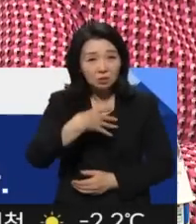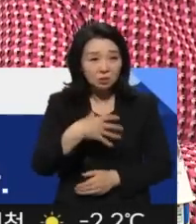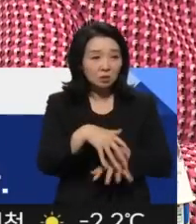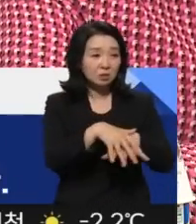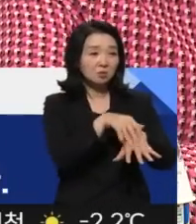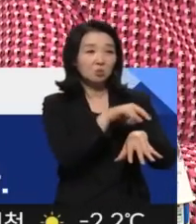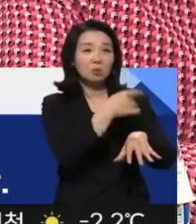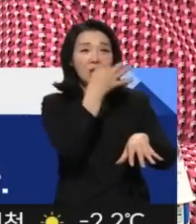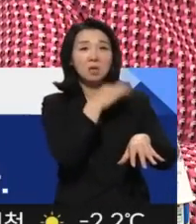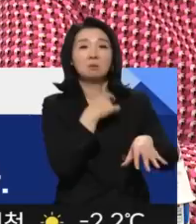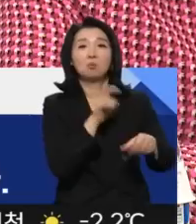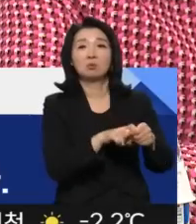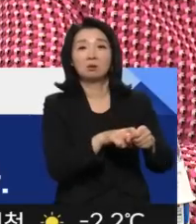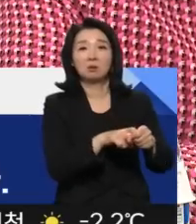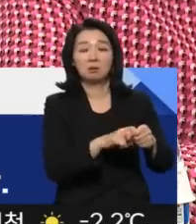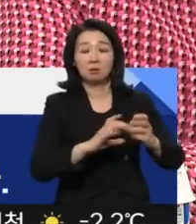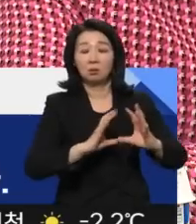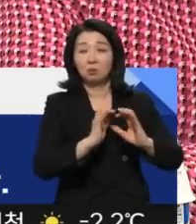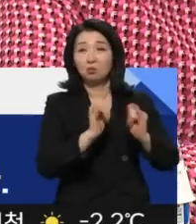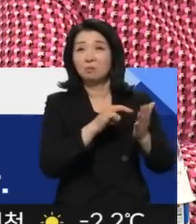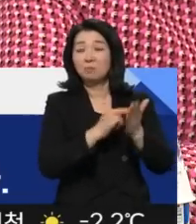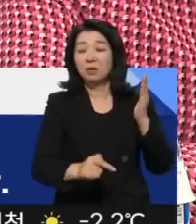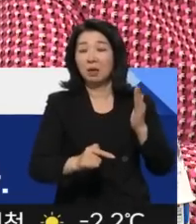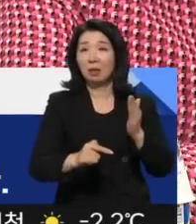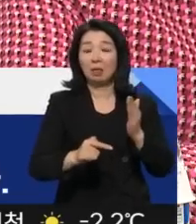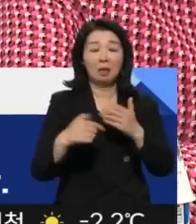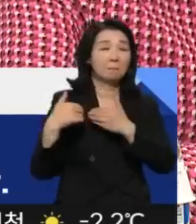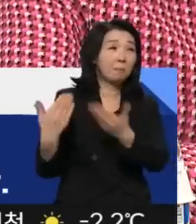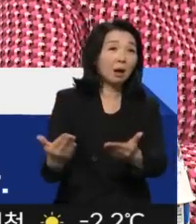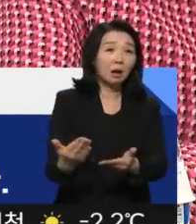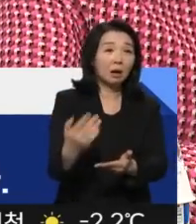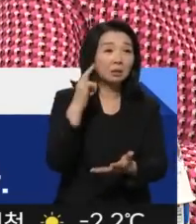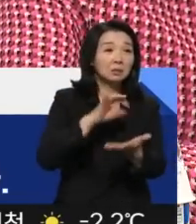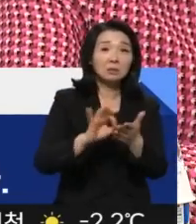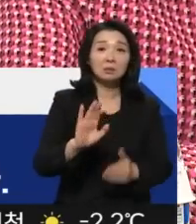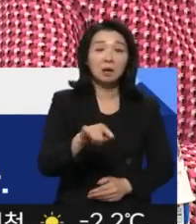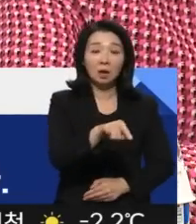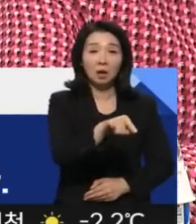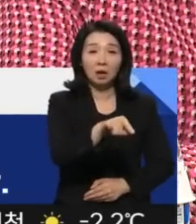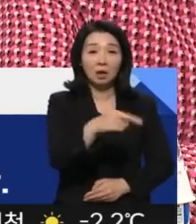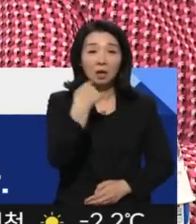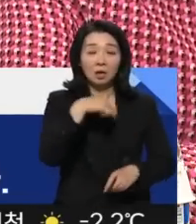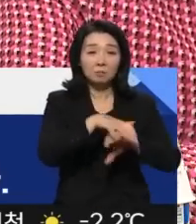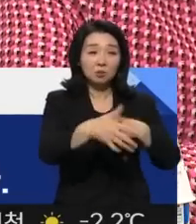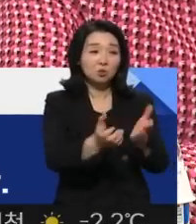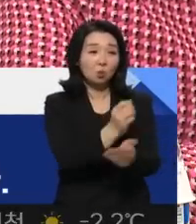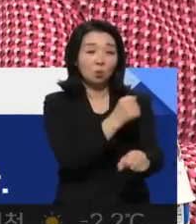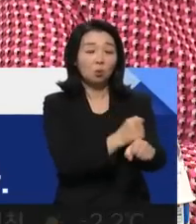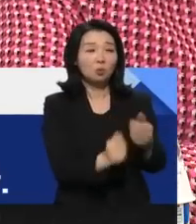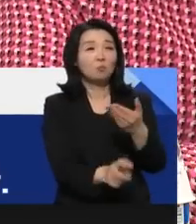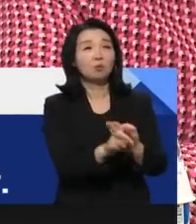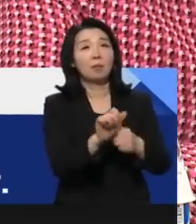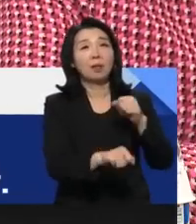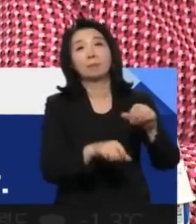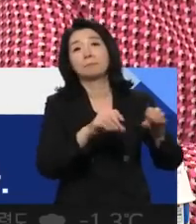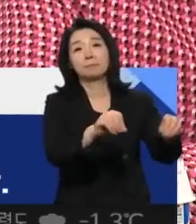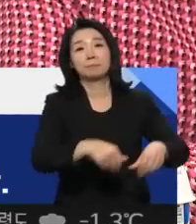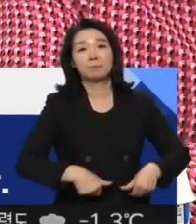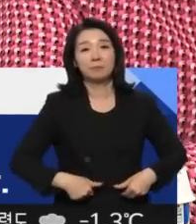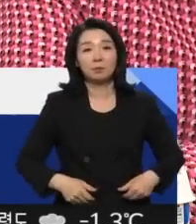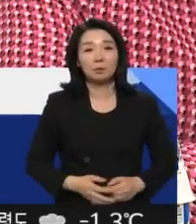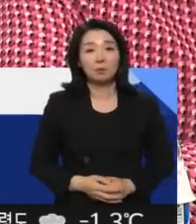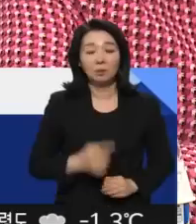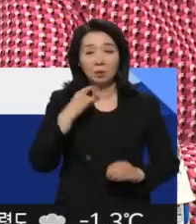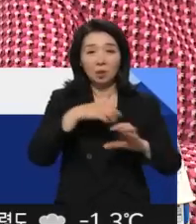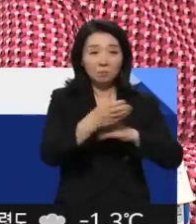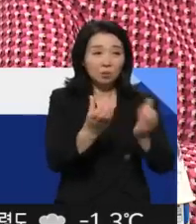조직의 이익을 위해 국민 피해를 아랑곳이 않았던 민주노총의 불법 행위를 끝내야 합니다.